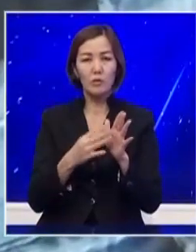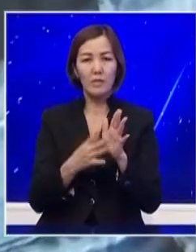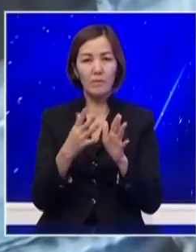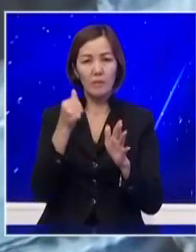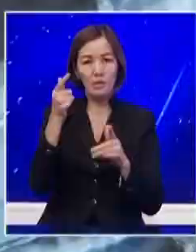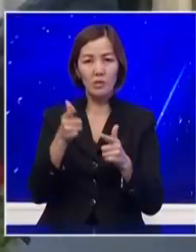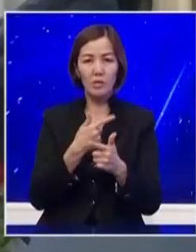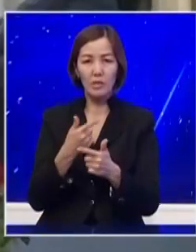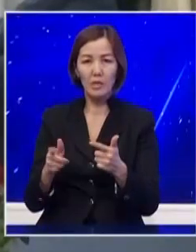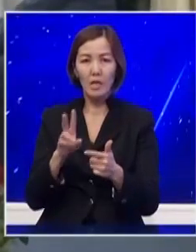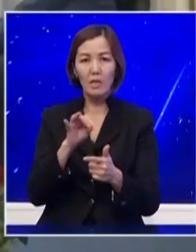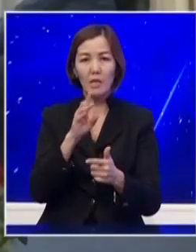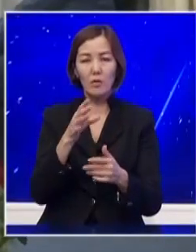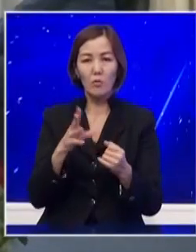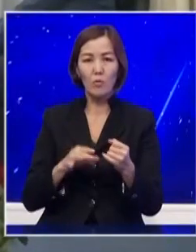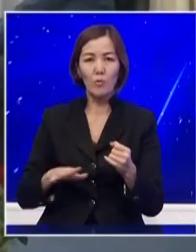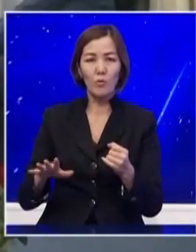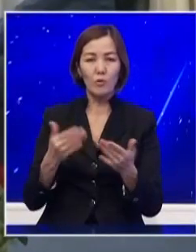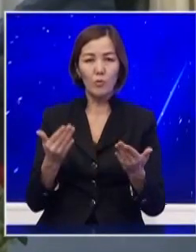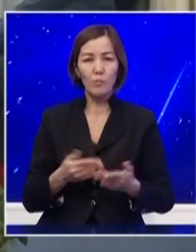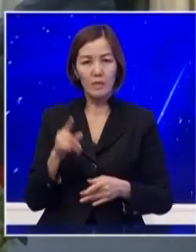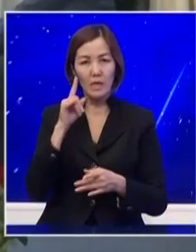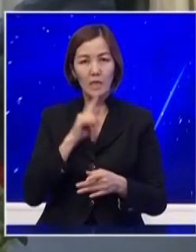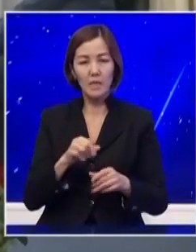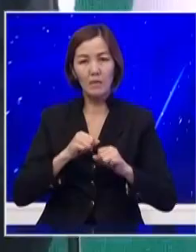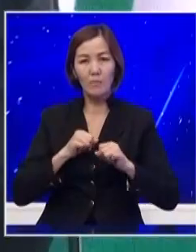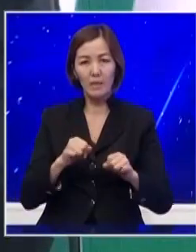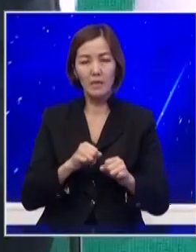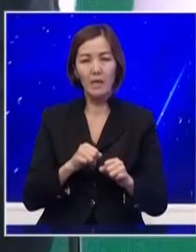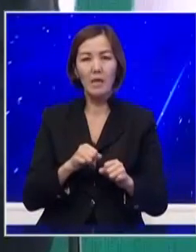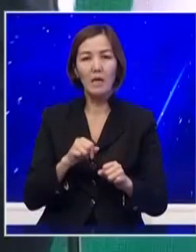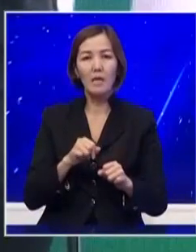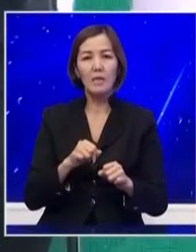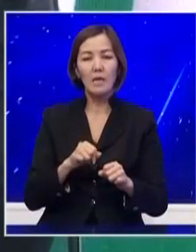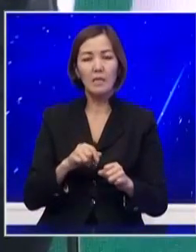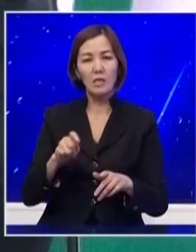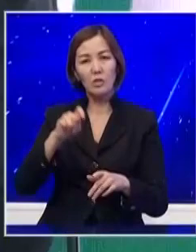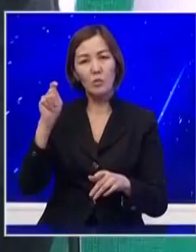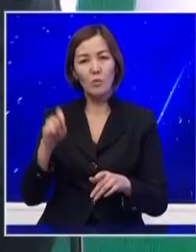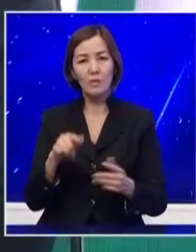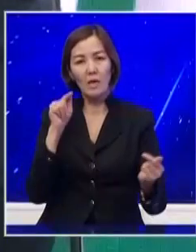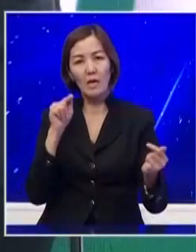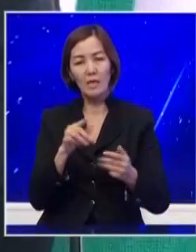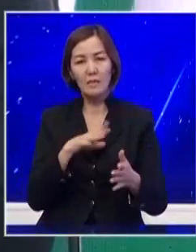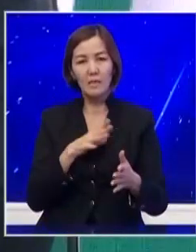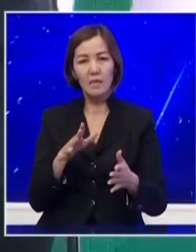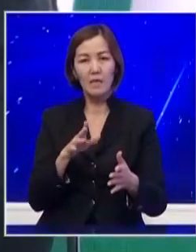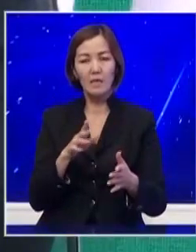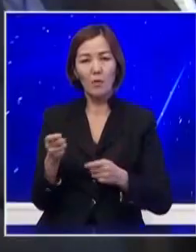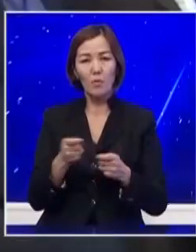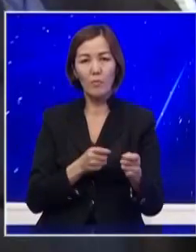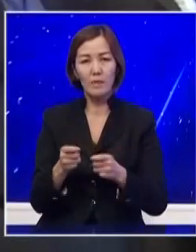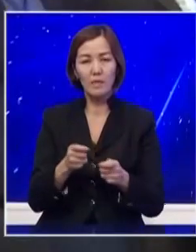1705-1785 жылдар аралығында Нарынқол өңірінде өмір сүрген қазақтың бір туар батыры. Жоңғар шапқыншылығына қарсы қан майданда қол бастап